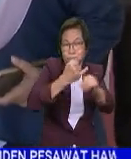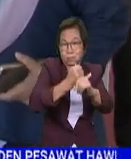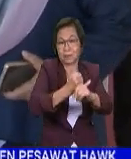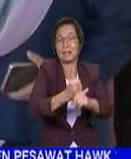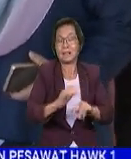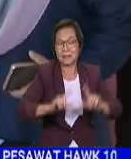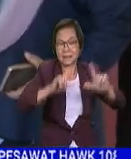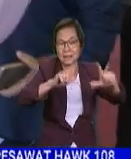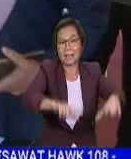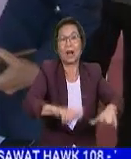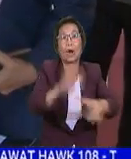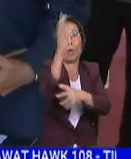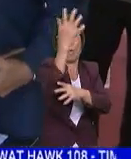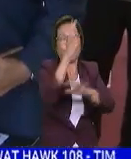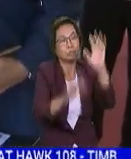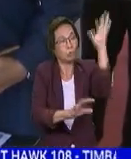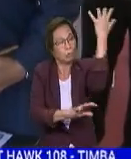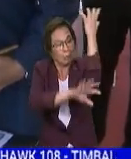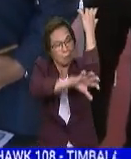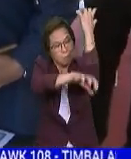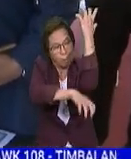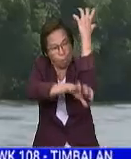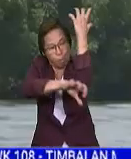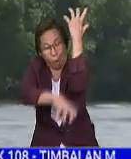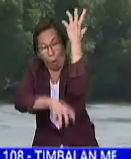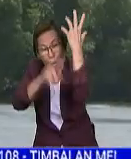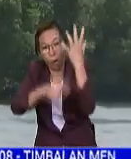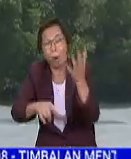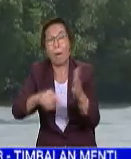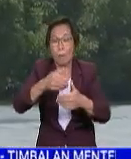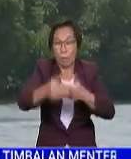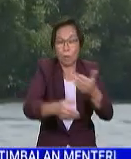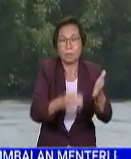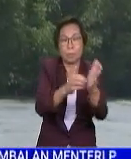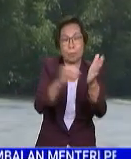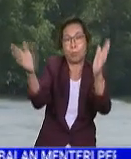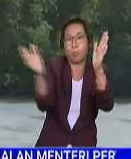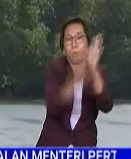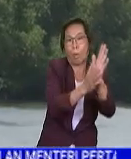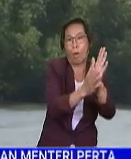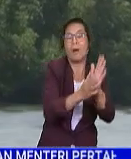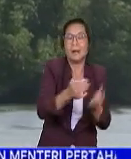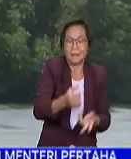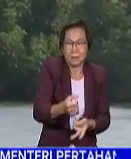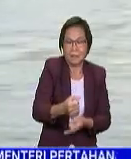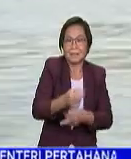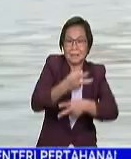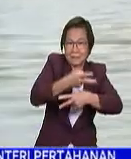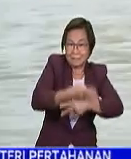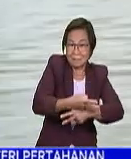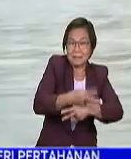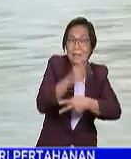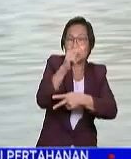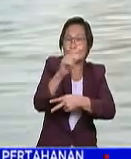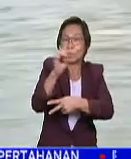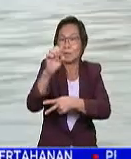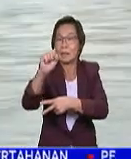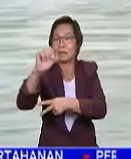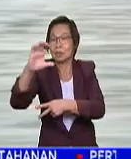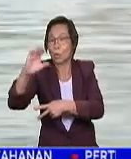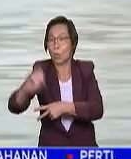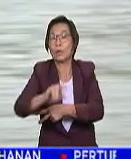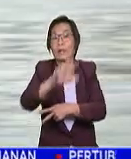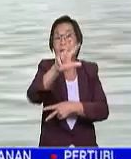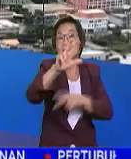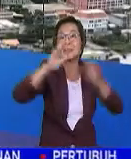hutan paya bakau semeling yang dalam proses untuk diwartakan sebagai rizab biosfera UNESCO ketiga